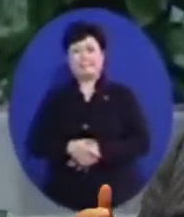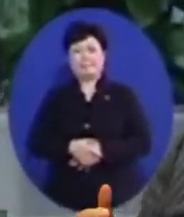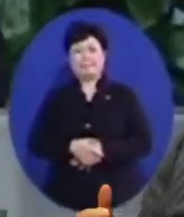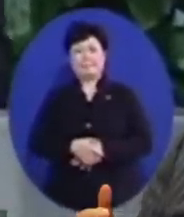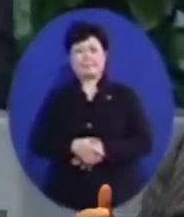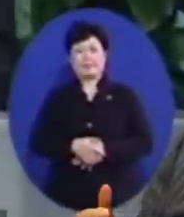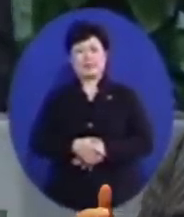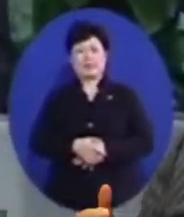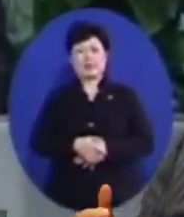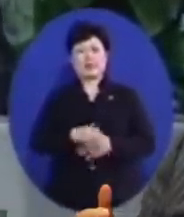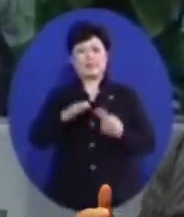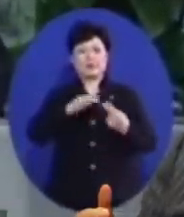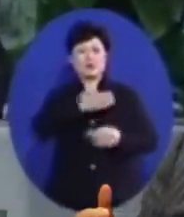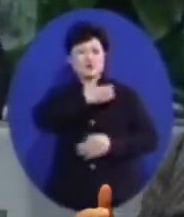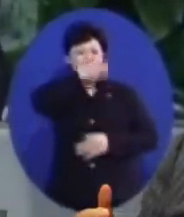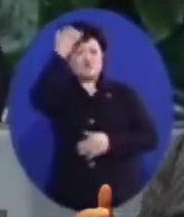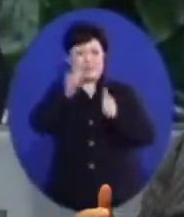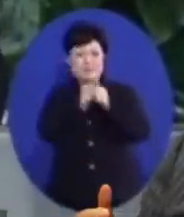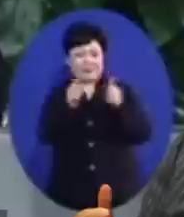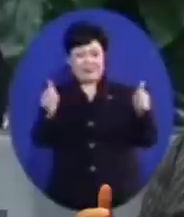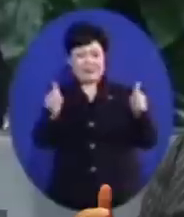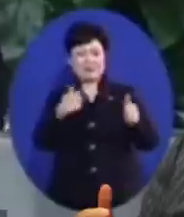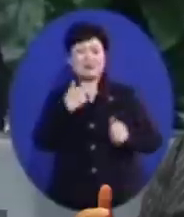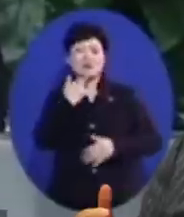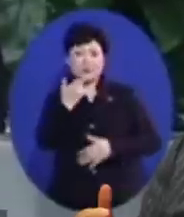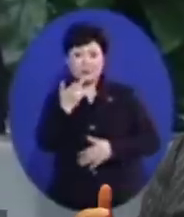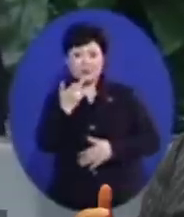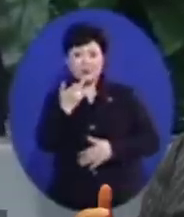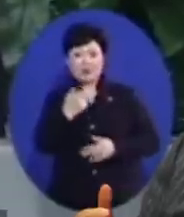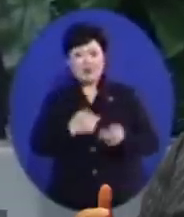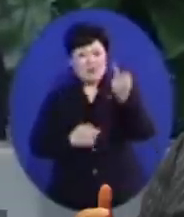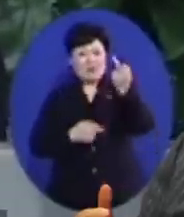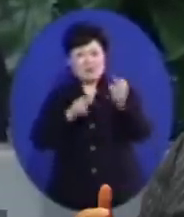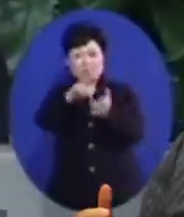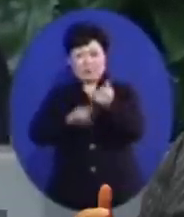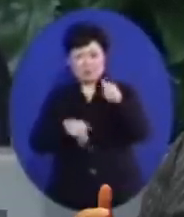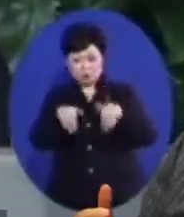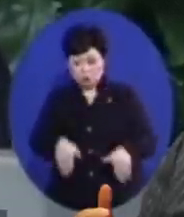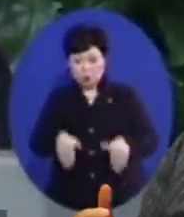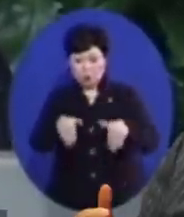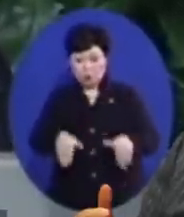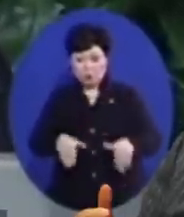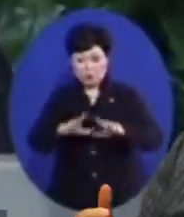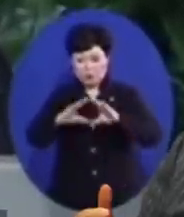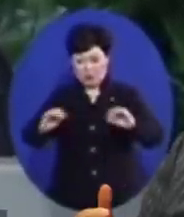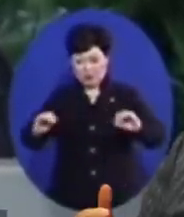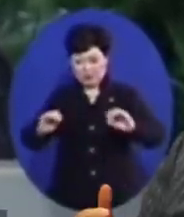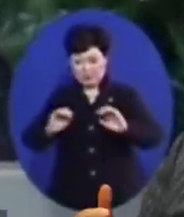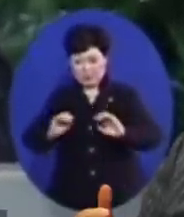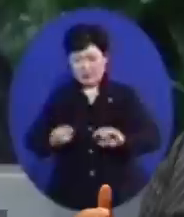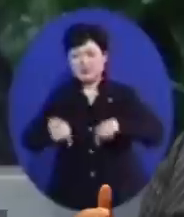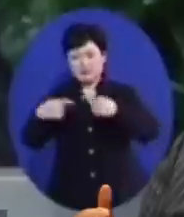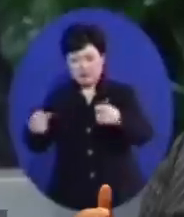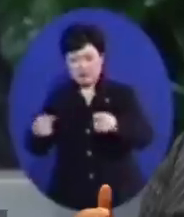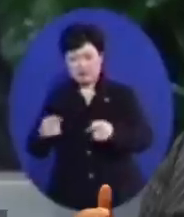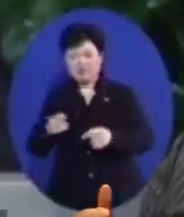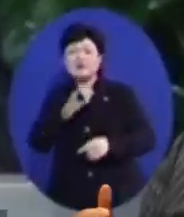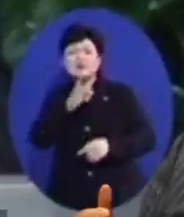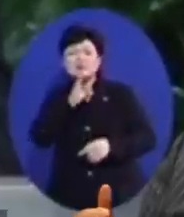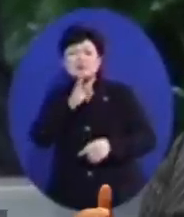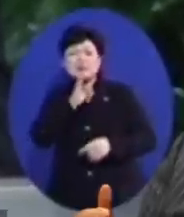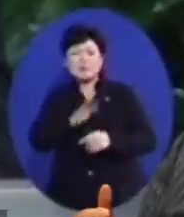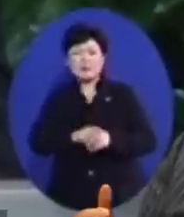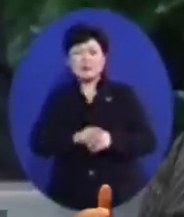요셉이 17살에 형들에게 팔려서 종으로 애굽에 내려갔습니다. 굉장히